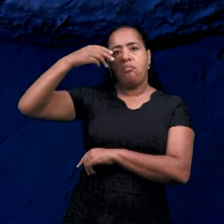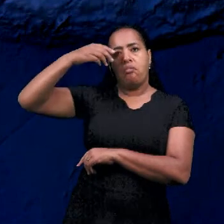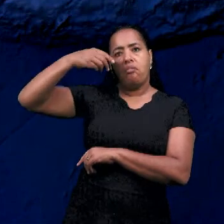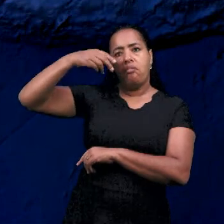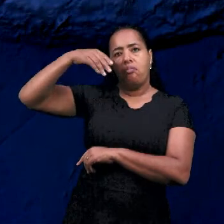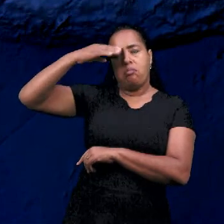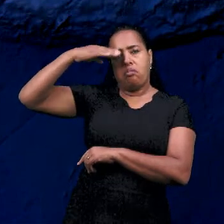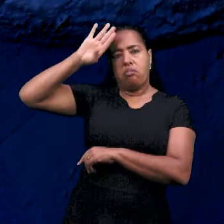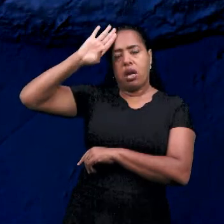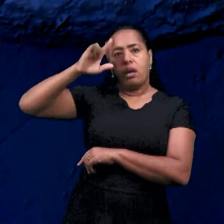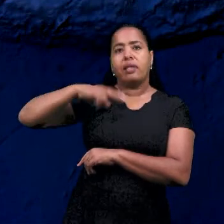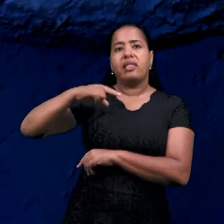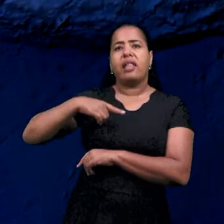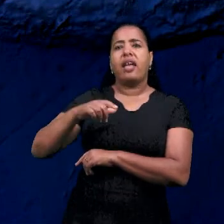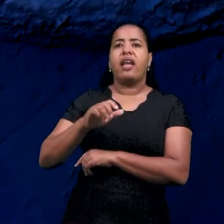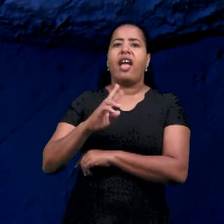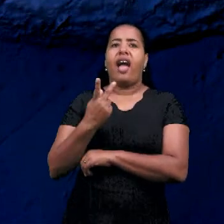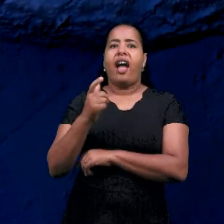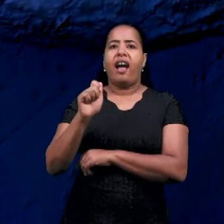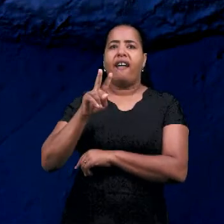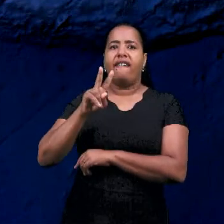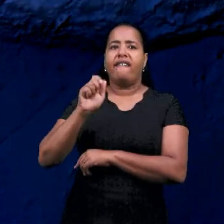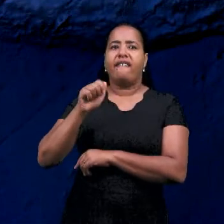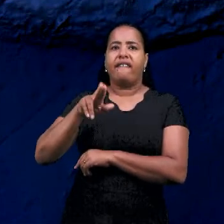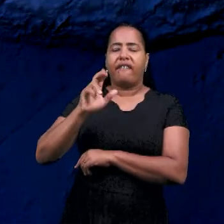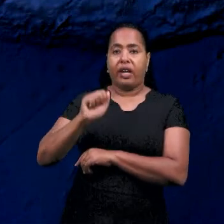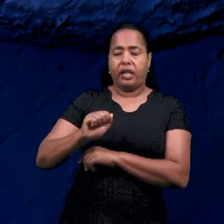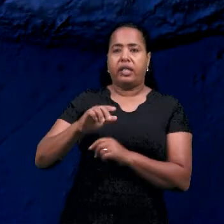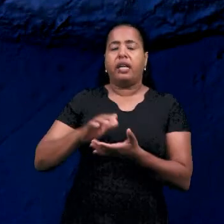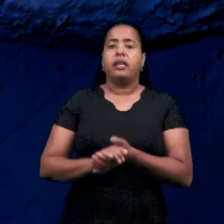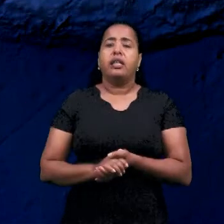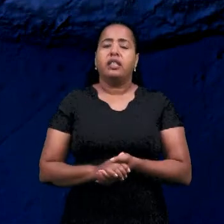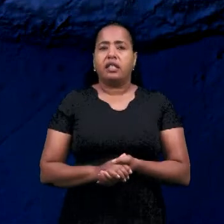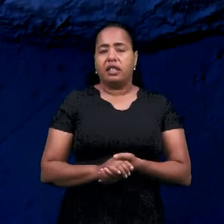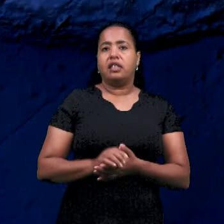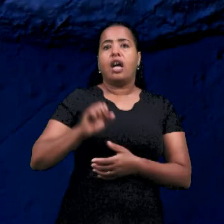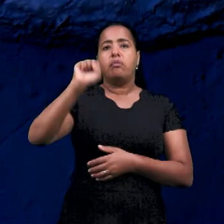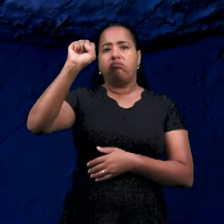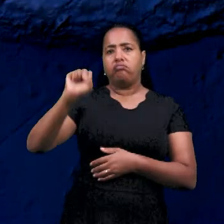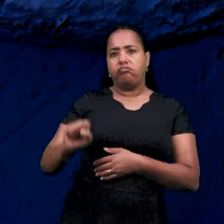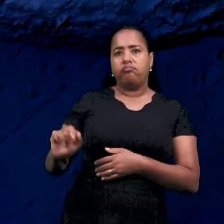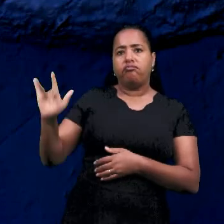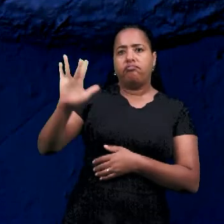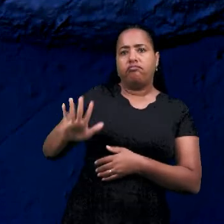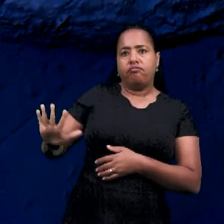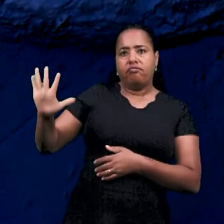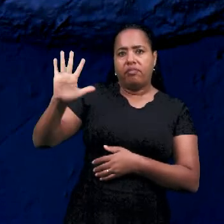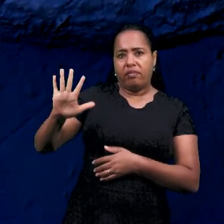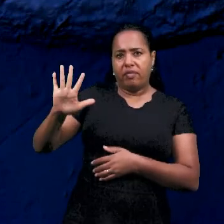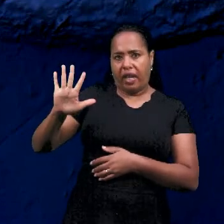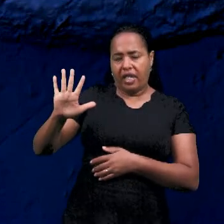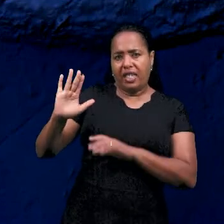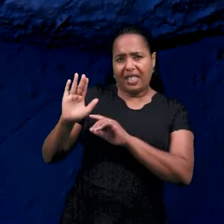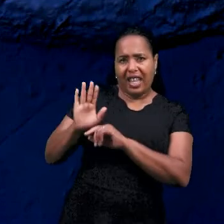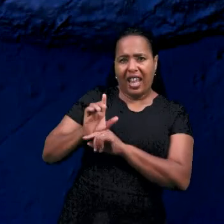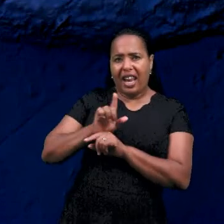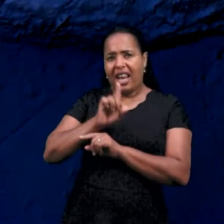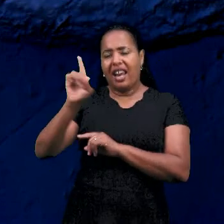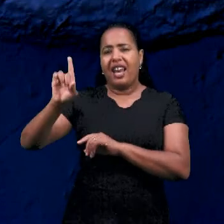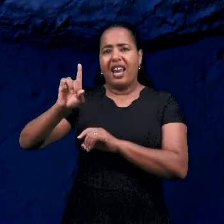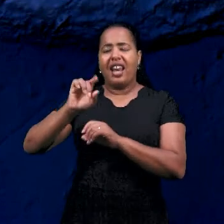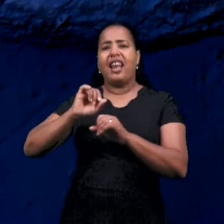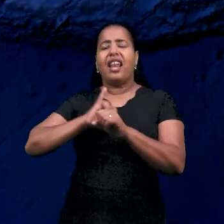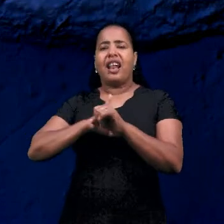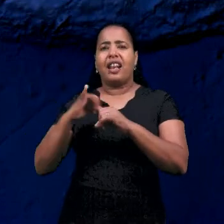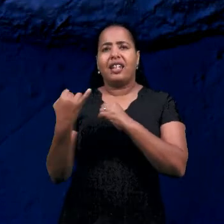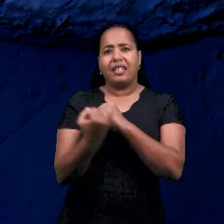capitale Havana, où il y a le pasteur Pires. Et à sud-est, à l'extrême de Cuba, en île, il y a la